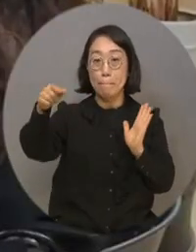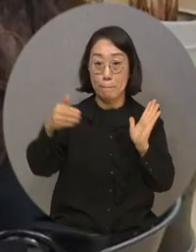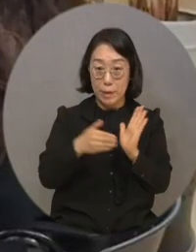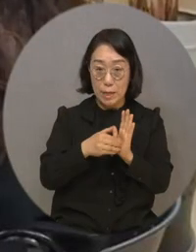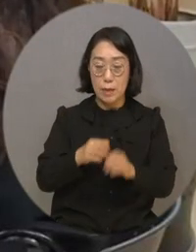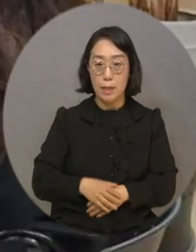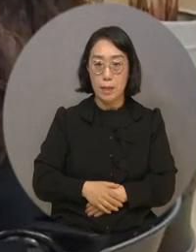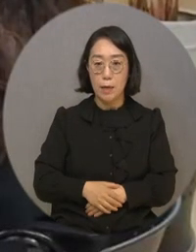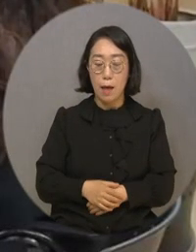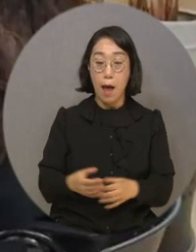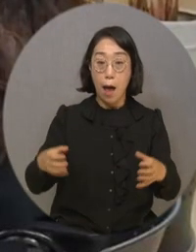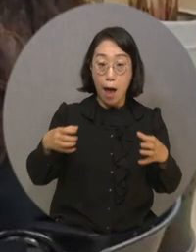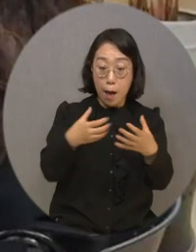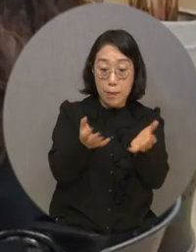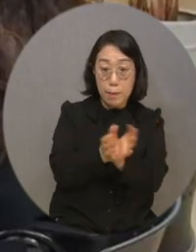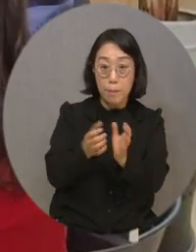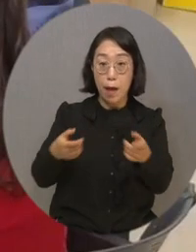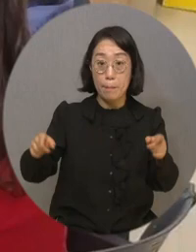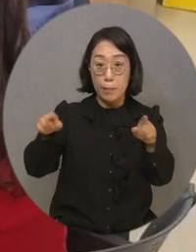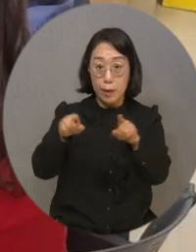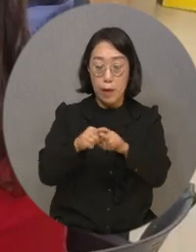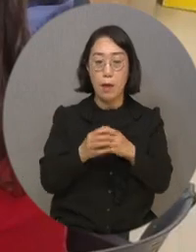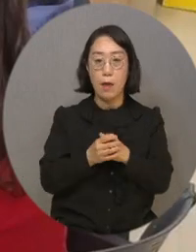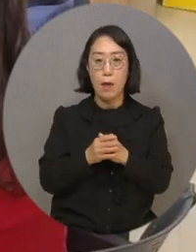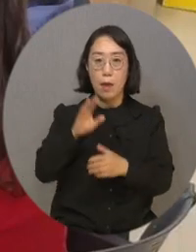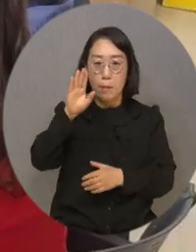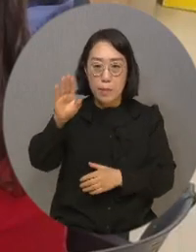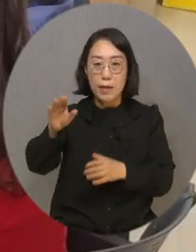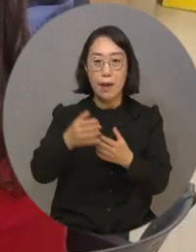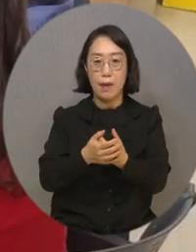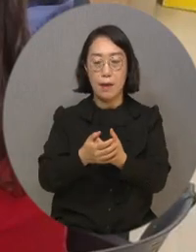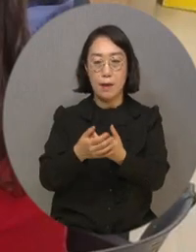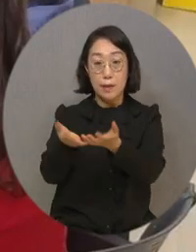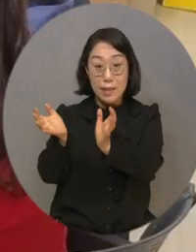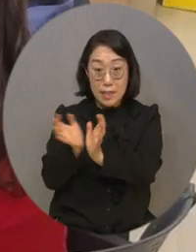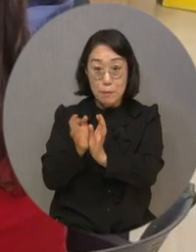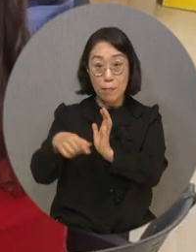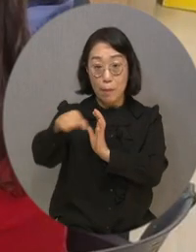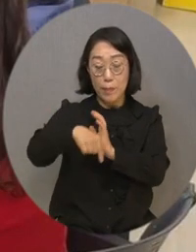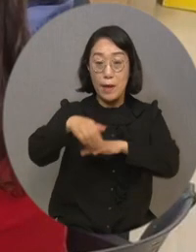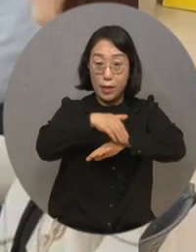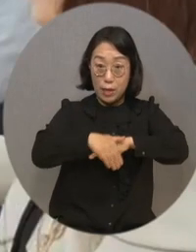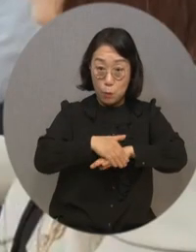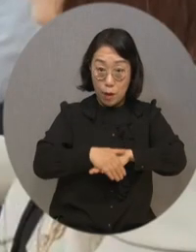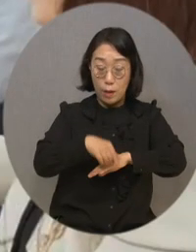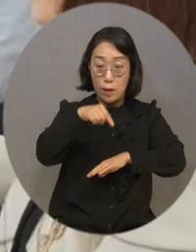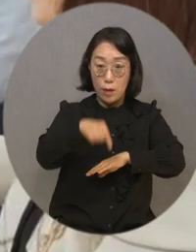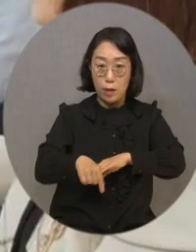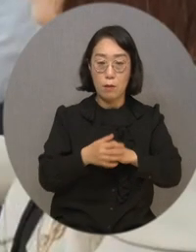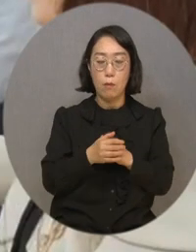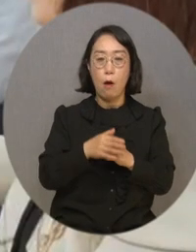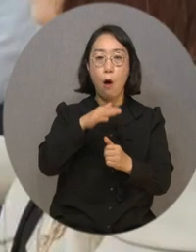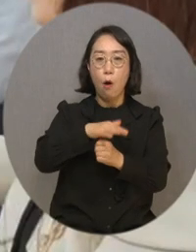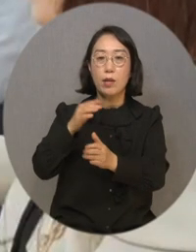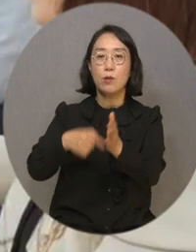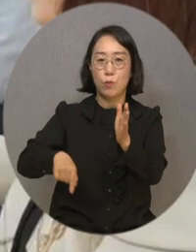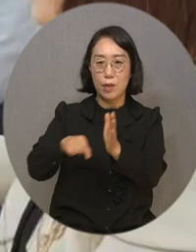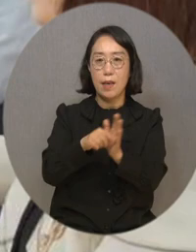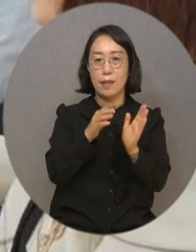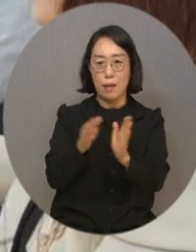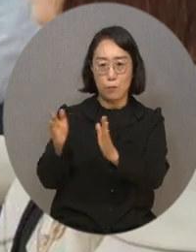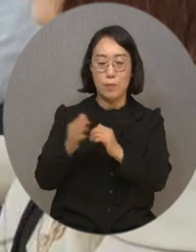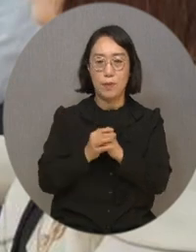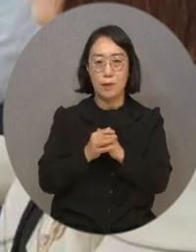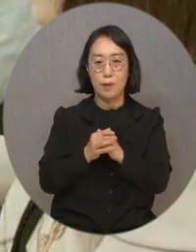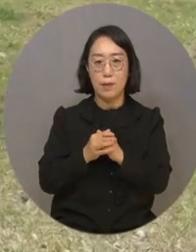함께 시민공감의 평화통일분과와 미래세대분과가 기획한 의정부 미래세대 키움 프로젝트로 의정부시